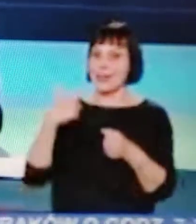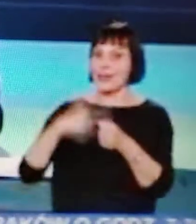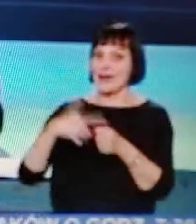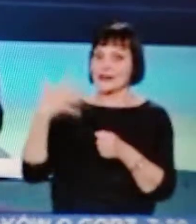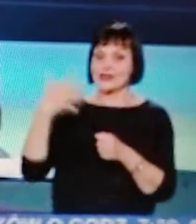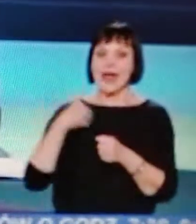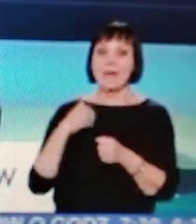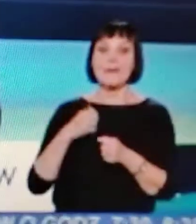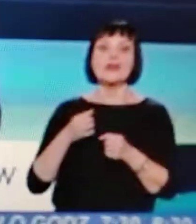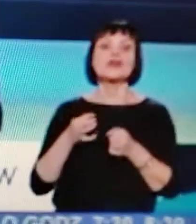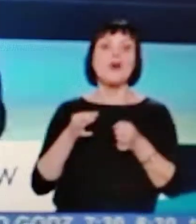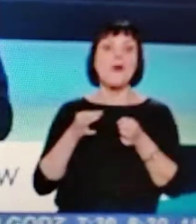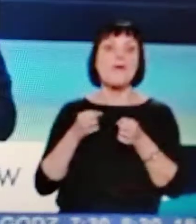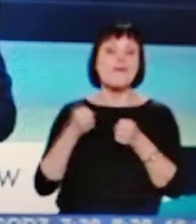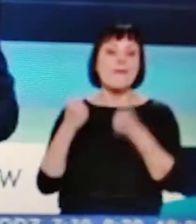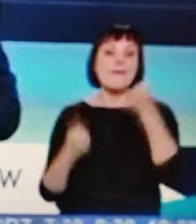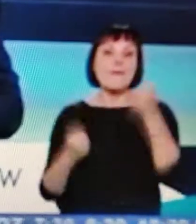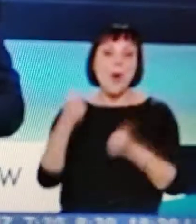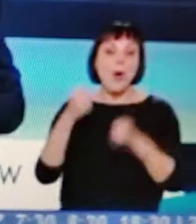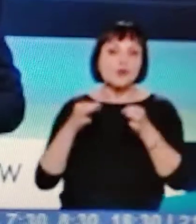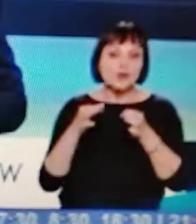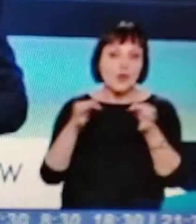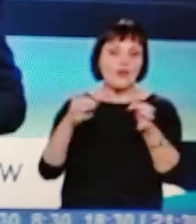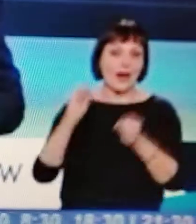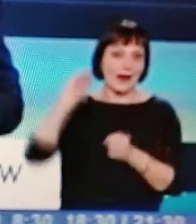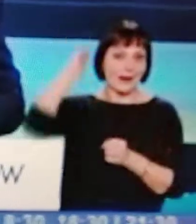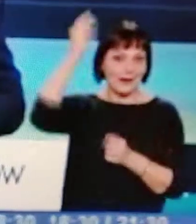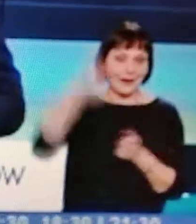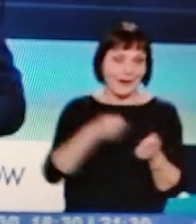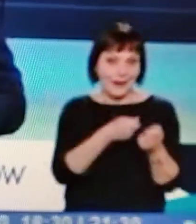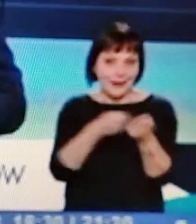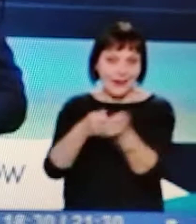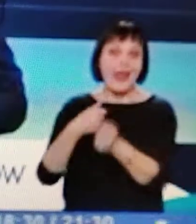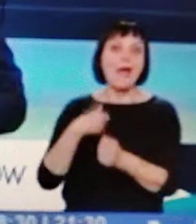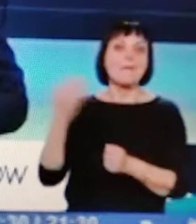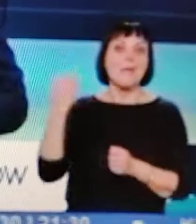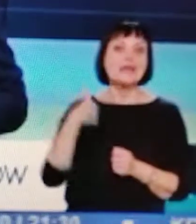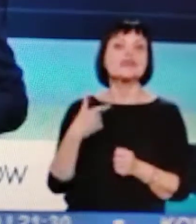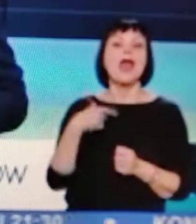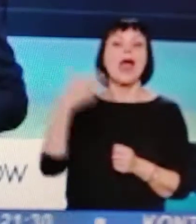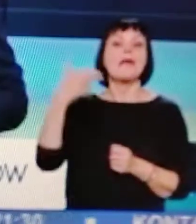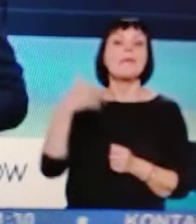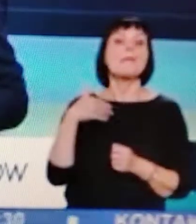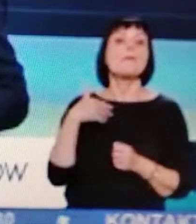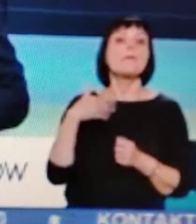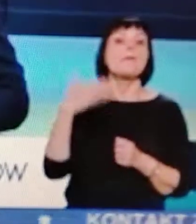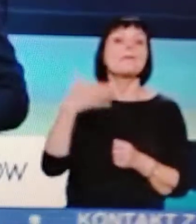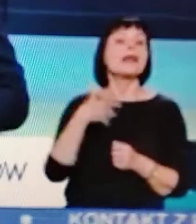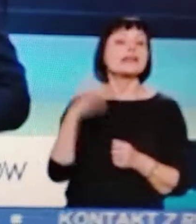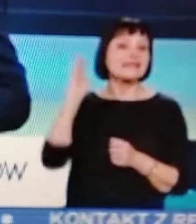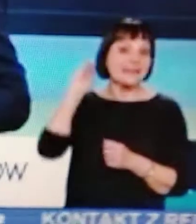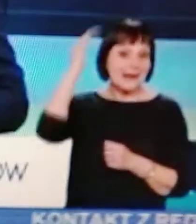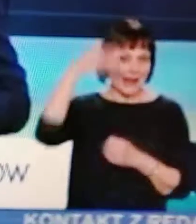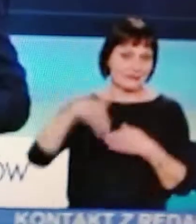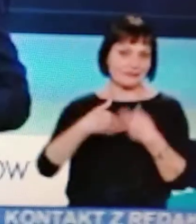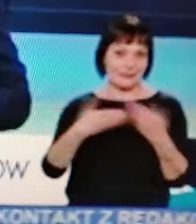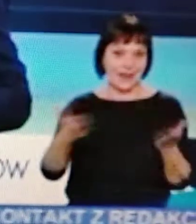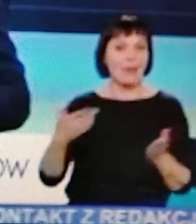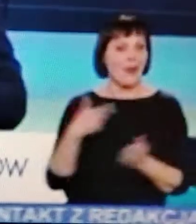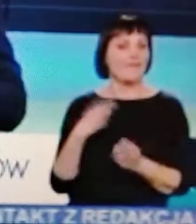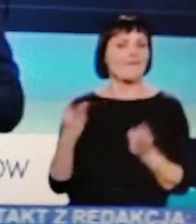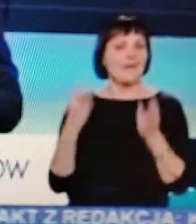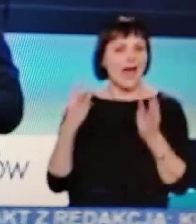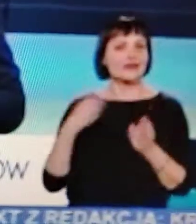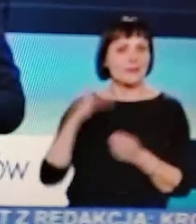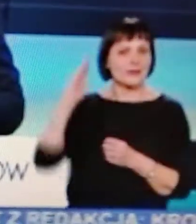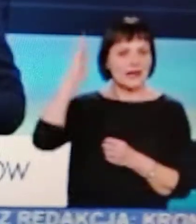25 wozów ratowniczo-gaśniczych jeszcze w tym roku trafi do małopolskich jednostek ochotniczej straży pożarnej. To ważne dla strażaków, bo